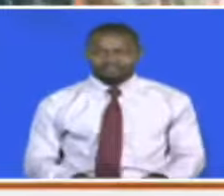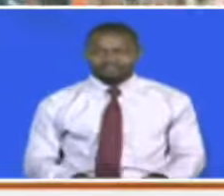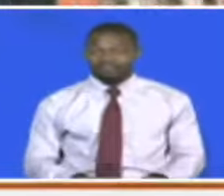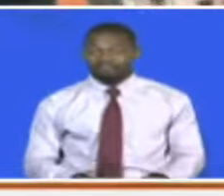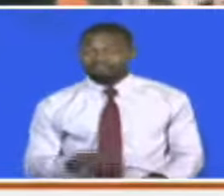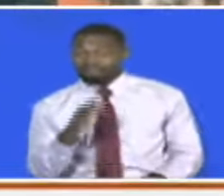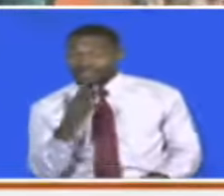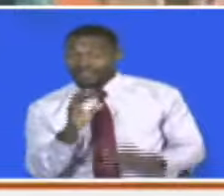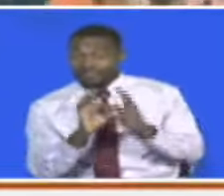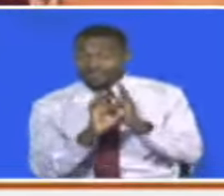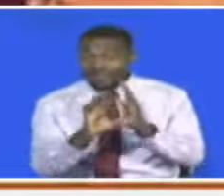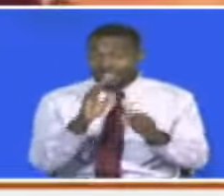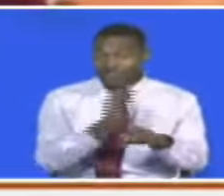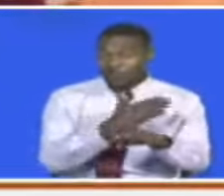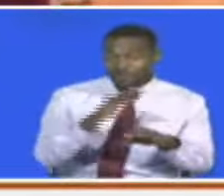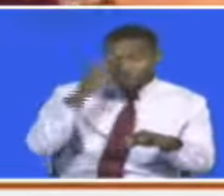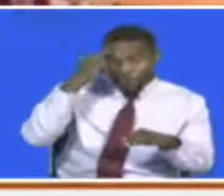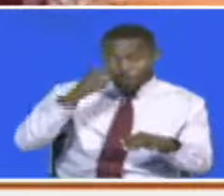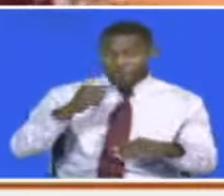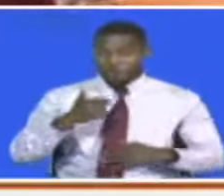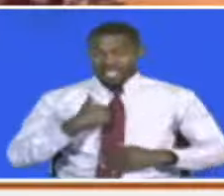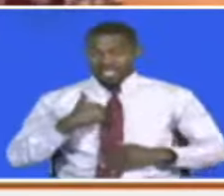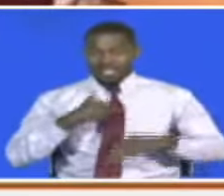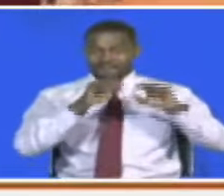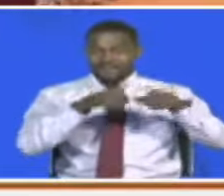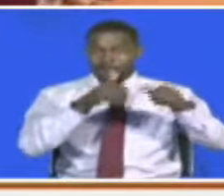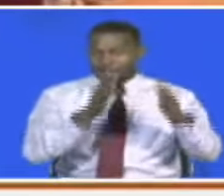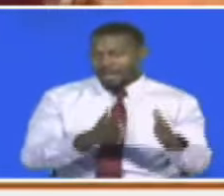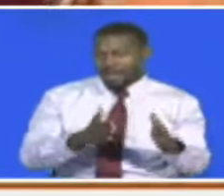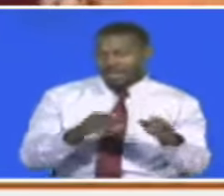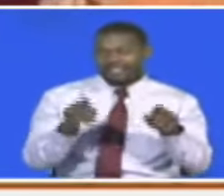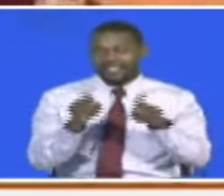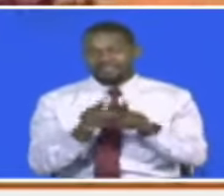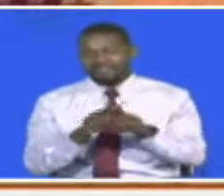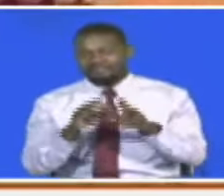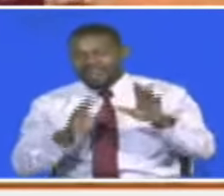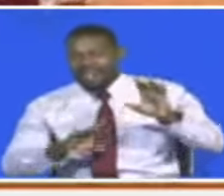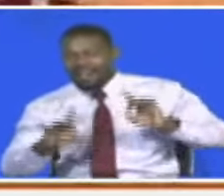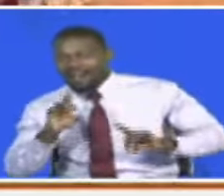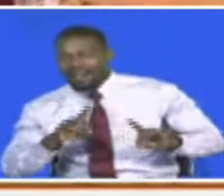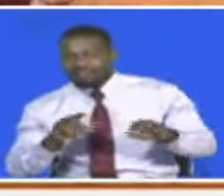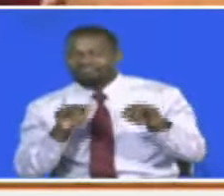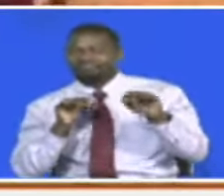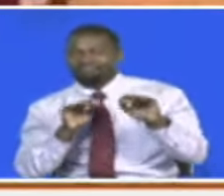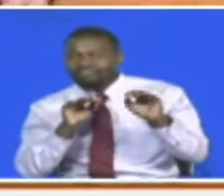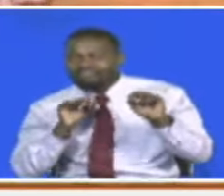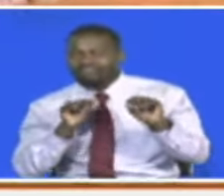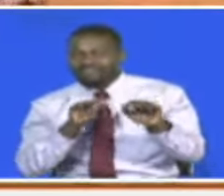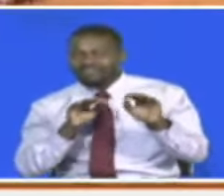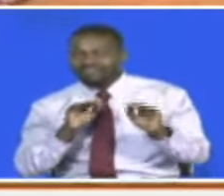Wimbo maarufu wa Mimi ni Mkulima pia ulikuwepo sambamba na mtunzi wake.